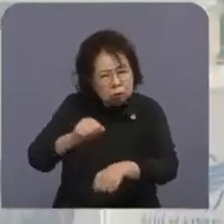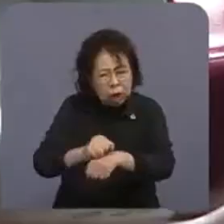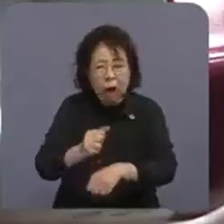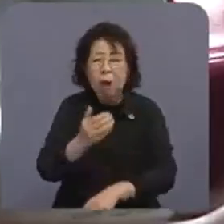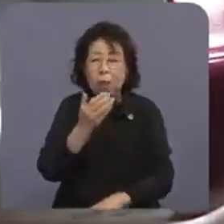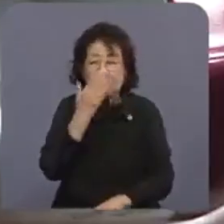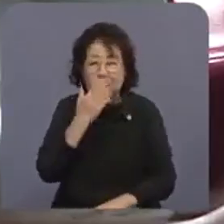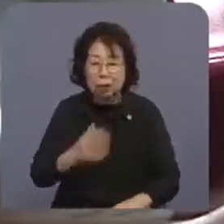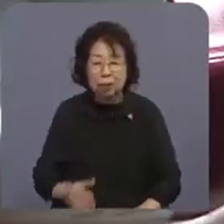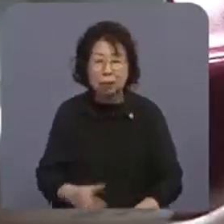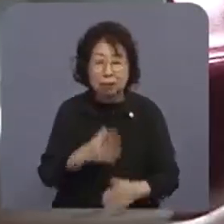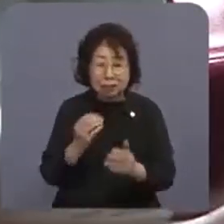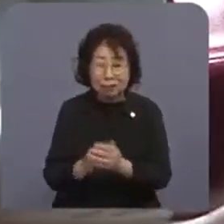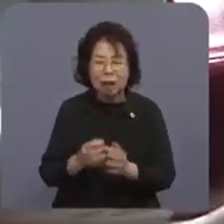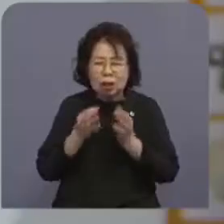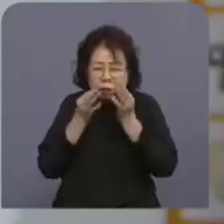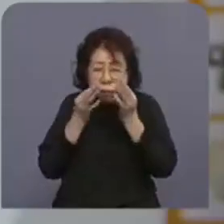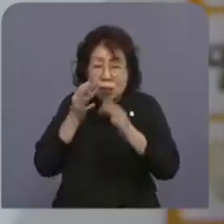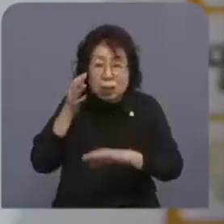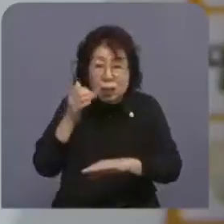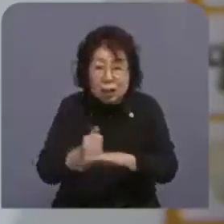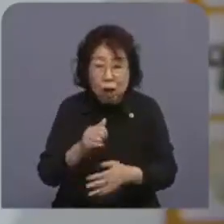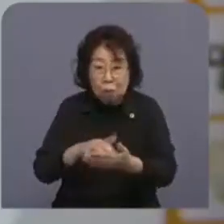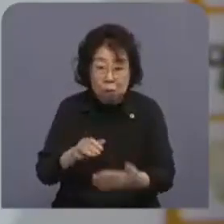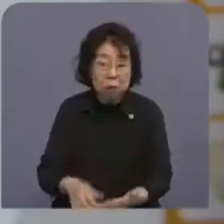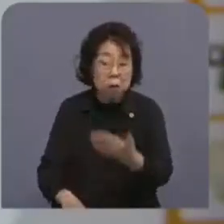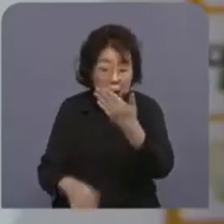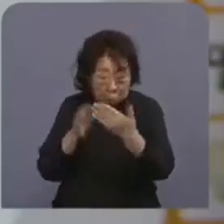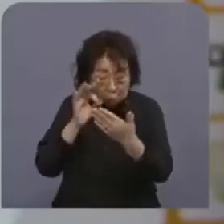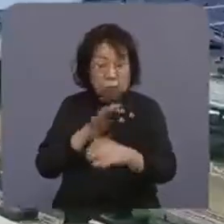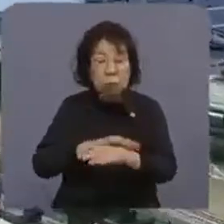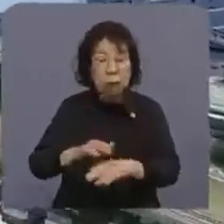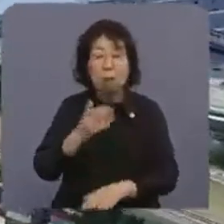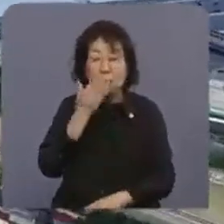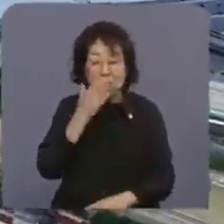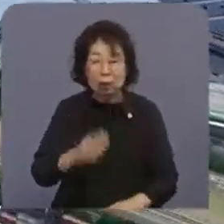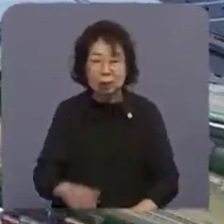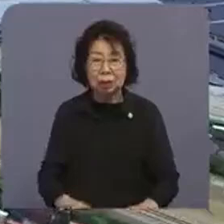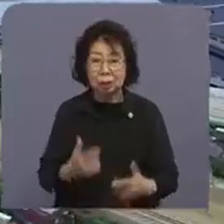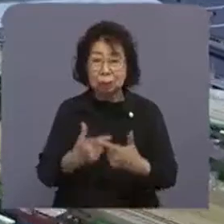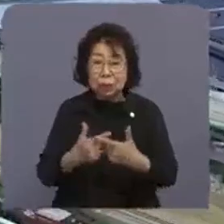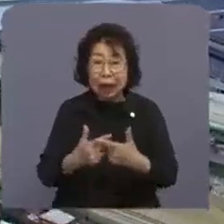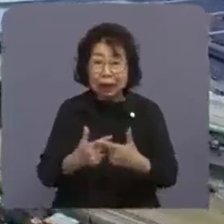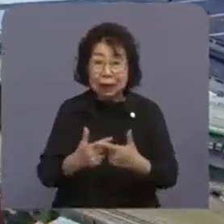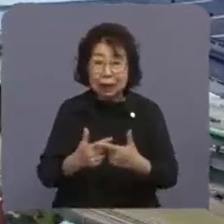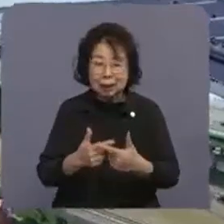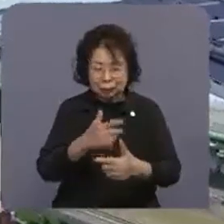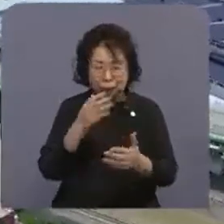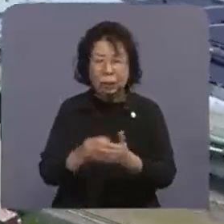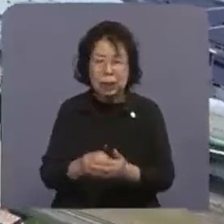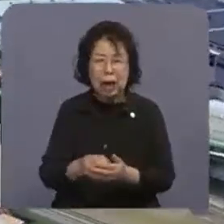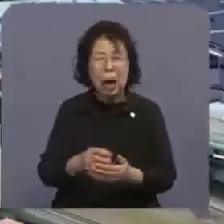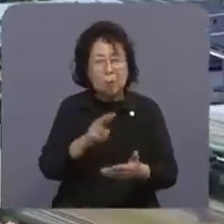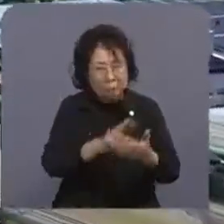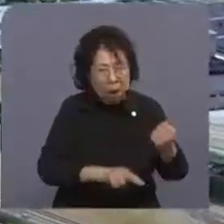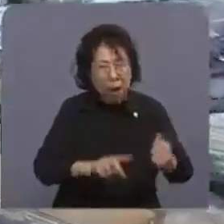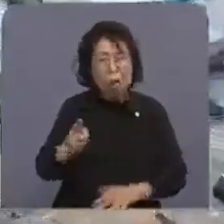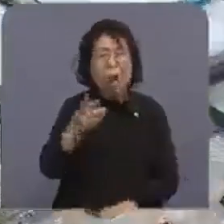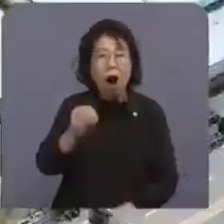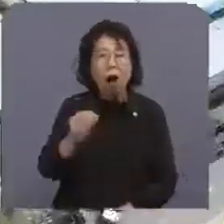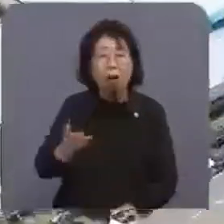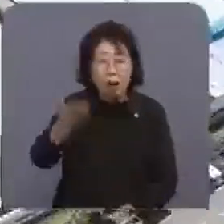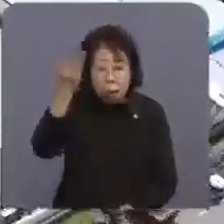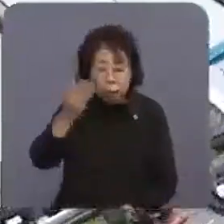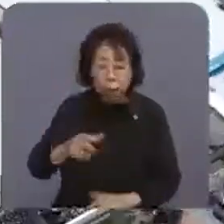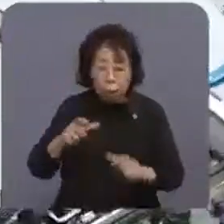가했습니다 이같은 노력은 재지도 부산상공 소가 매출액 100억원 이상의